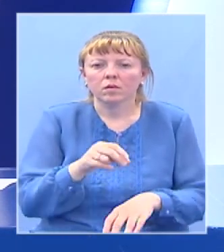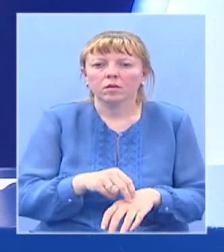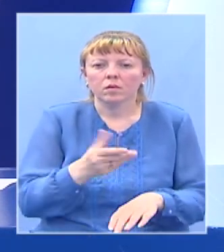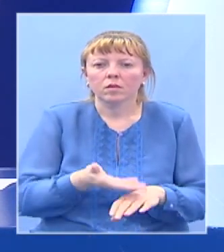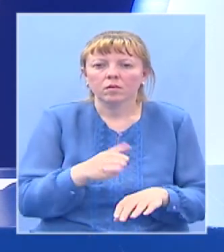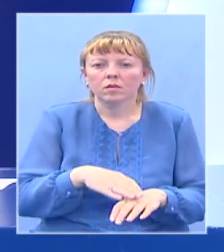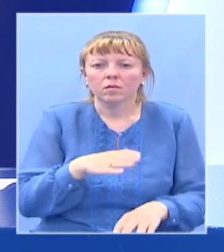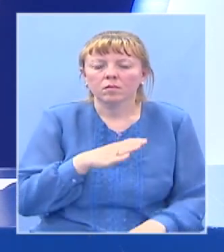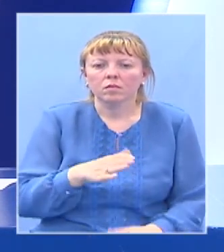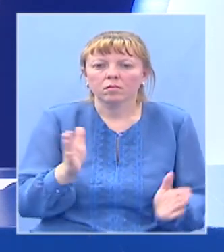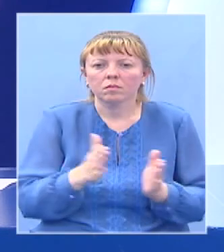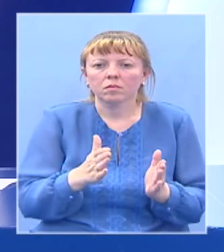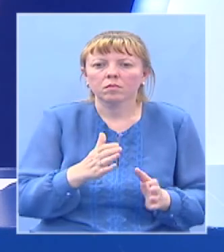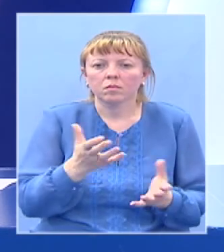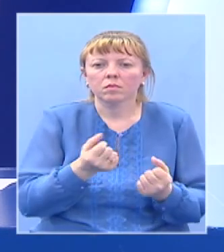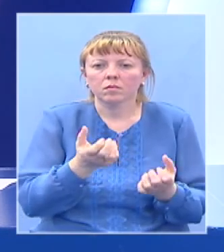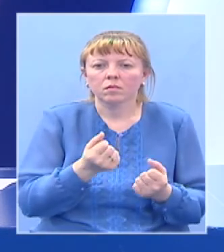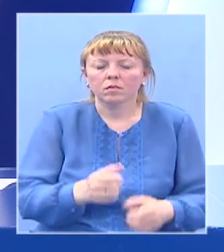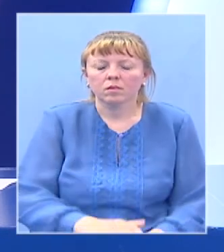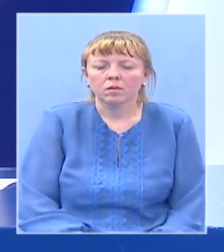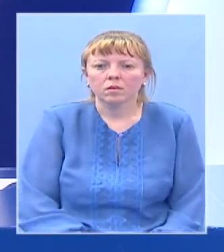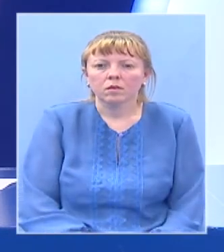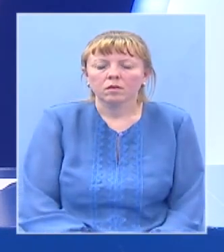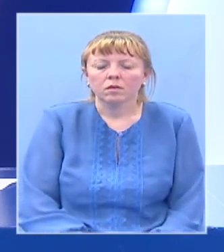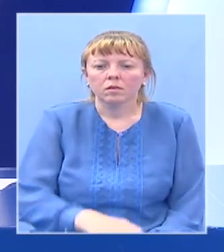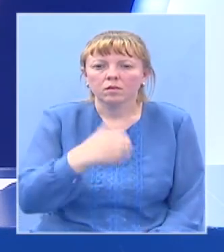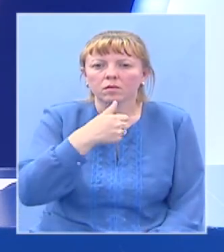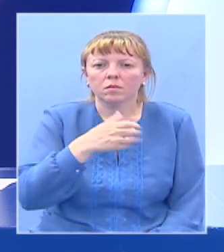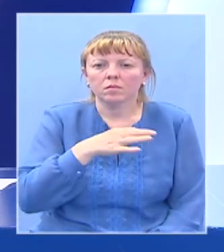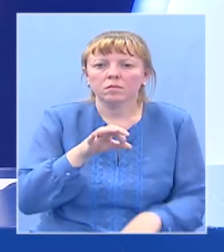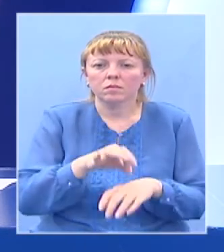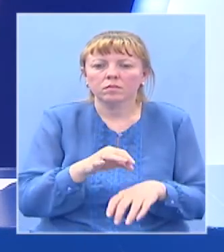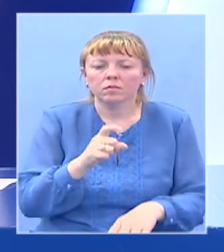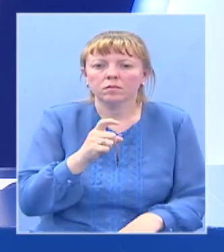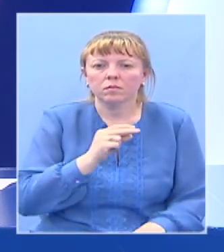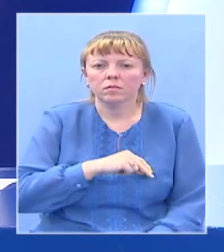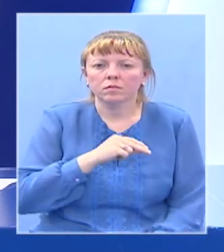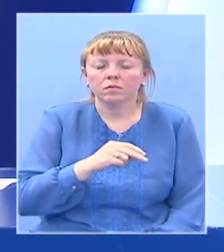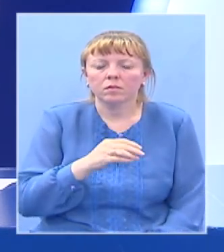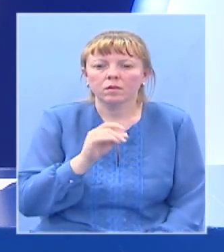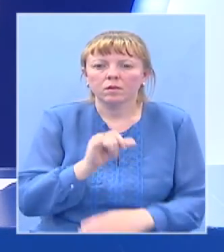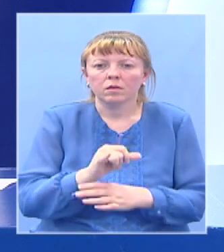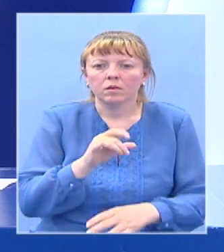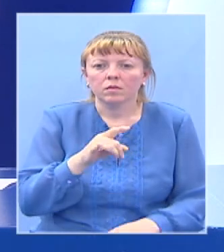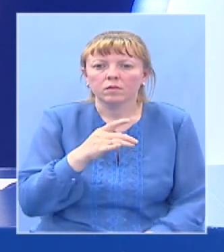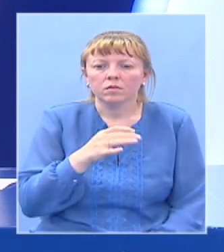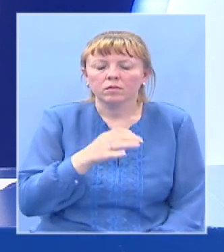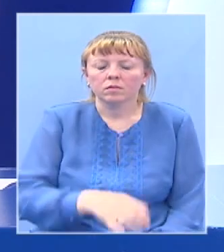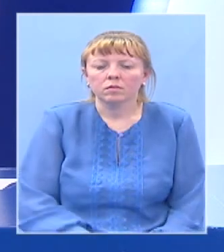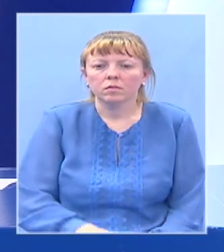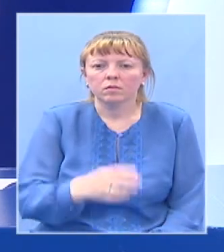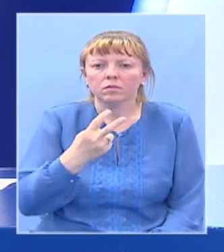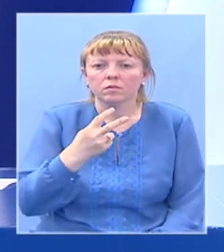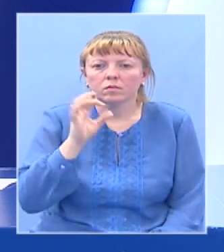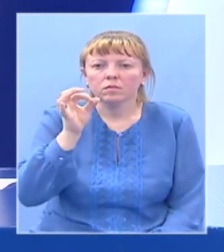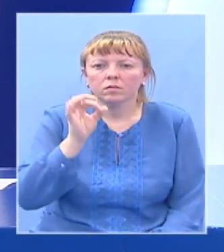уменьшилась намного на субъекты предпринимательства в этом году было проведено профилактический контроль без прощения объекта субъекта 20